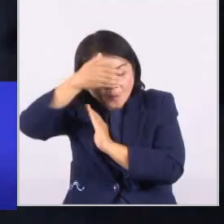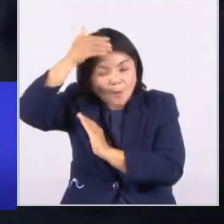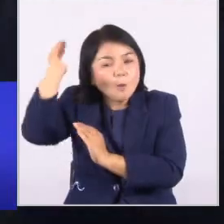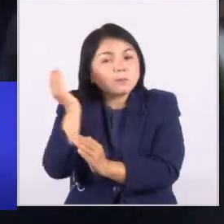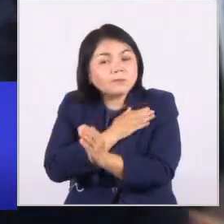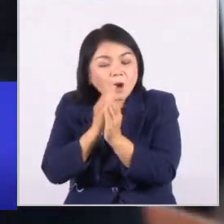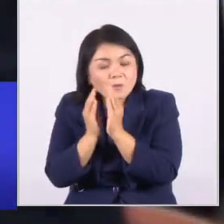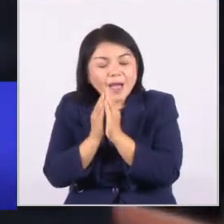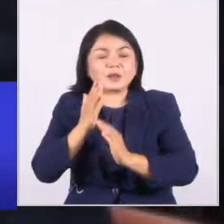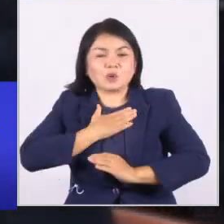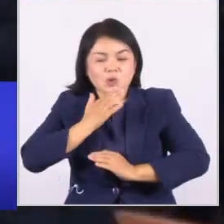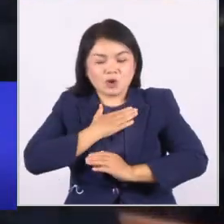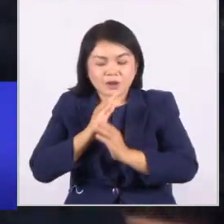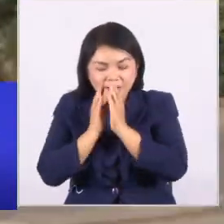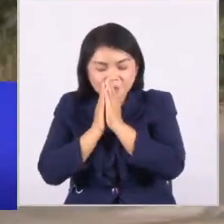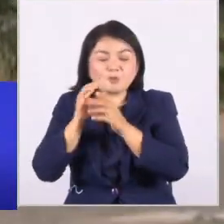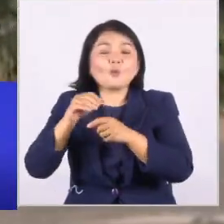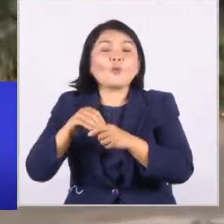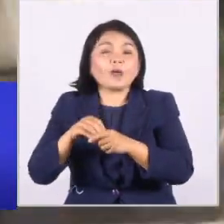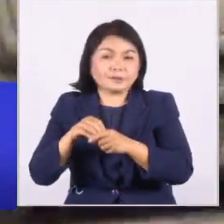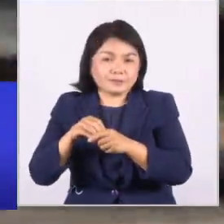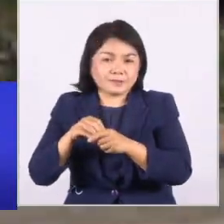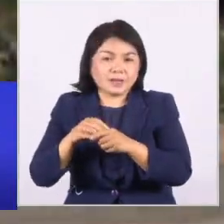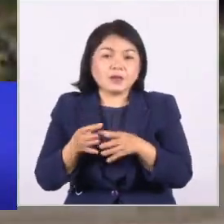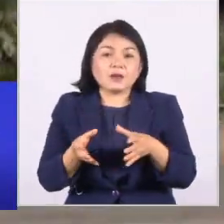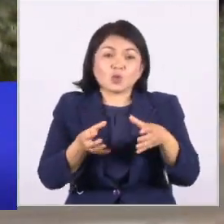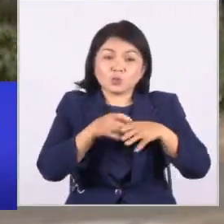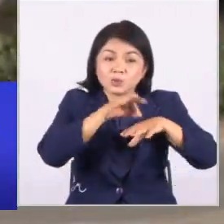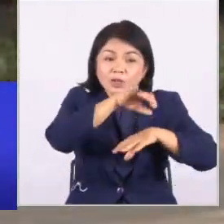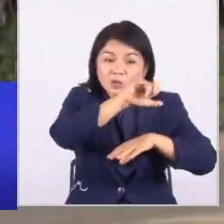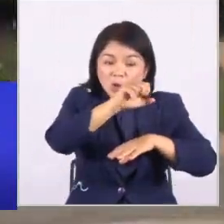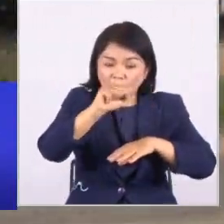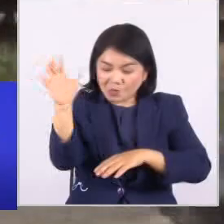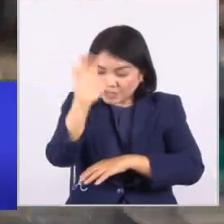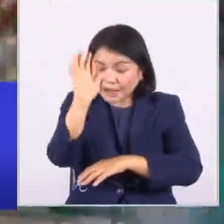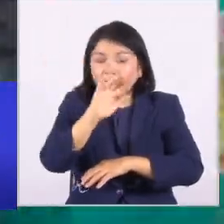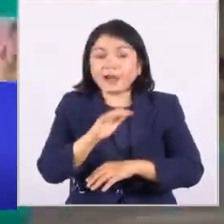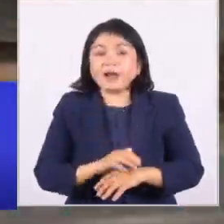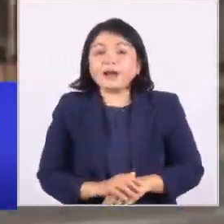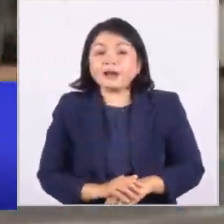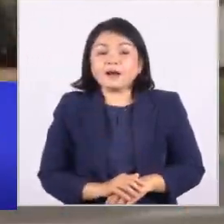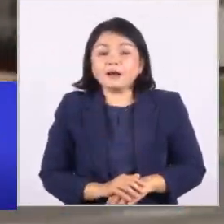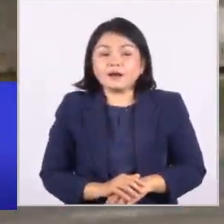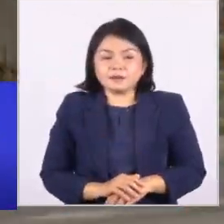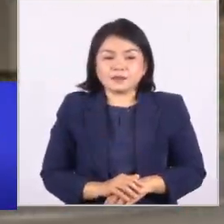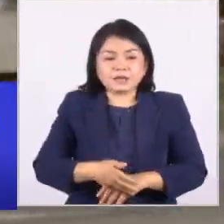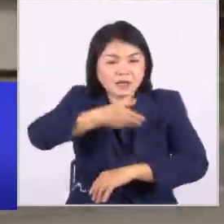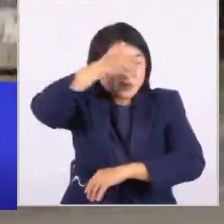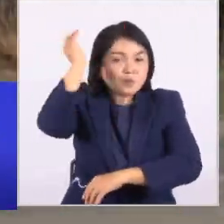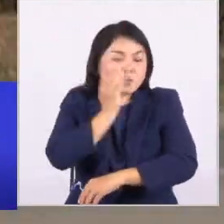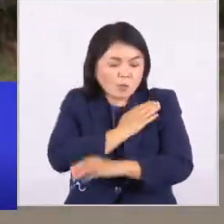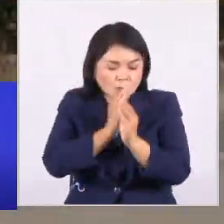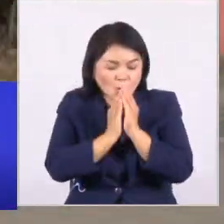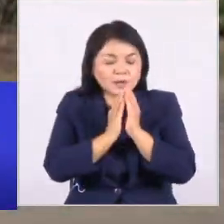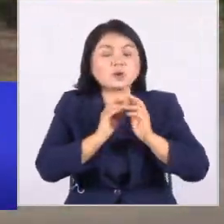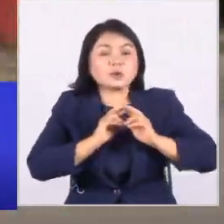พักเดียวครับพักขวะโตสาวกสังโฆนะคะก็ว่าไปก็เข้าวัดไปงานบวชเจ้าตัวนี่แหละค่ะ